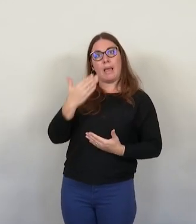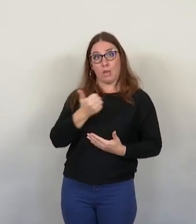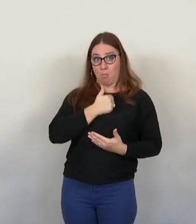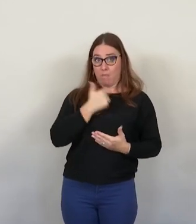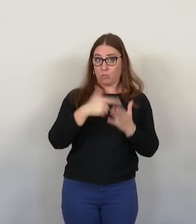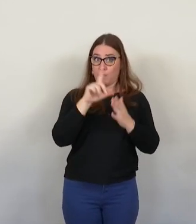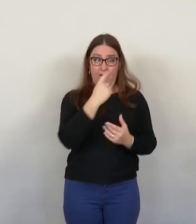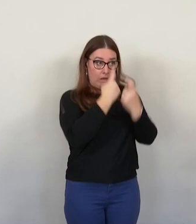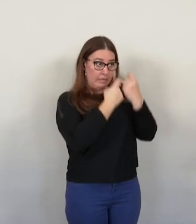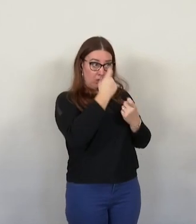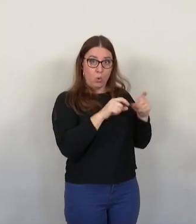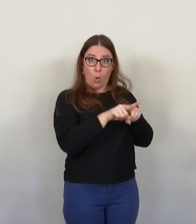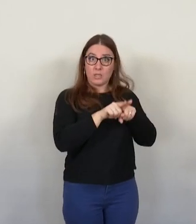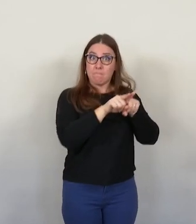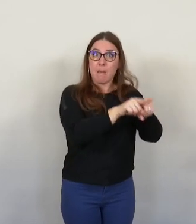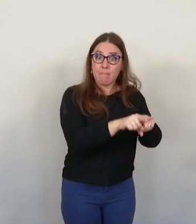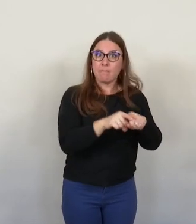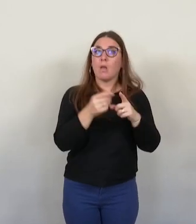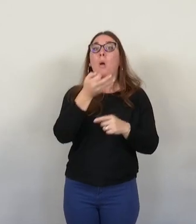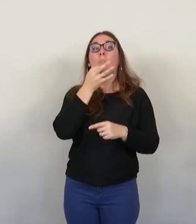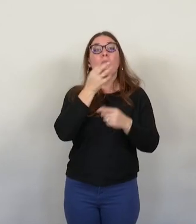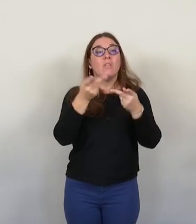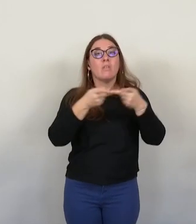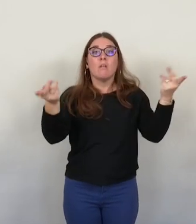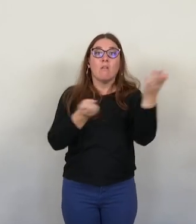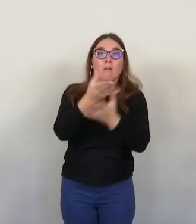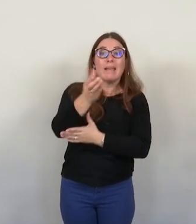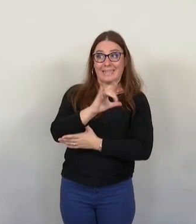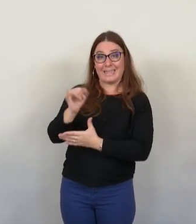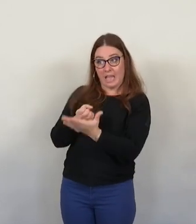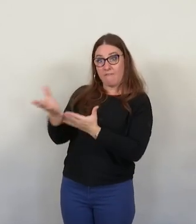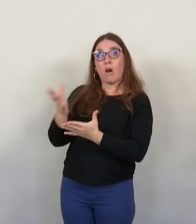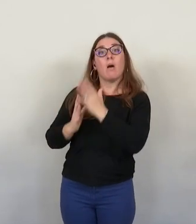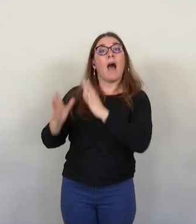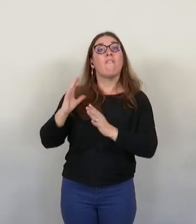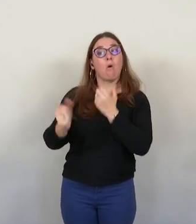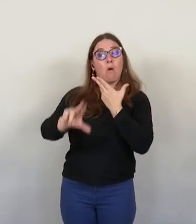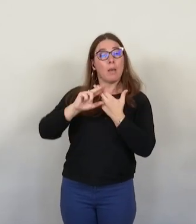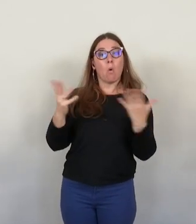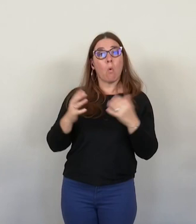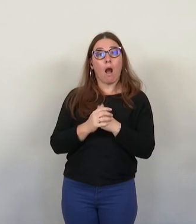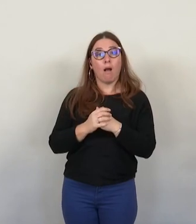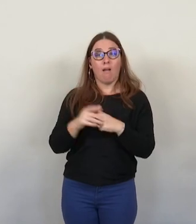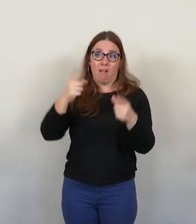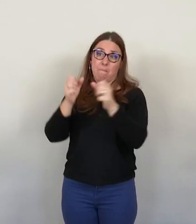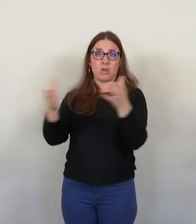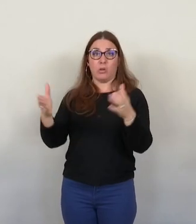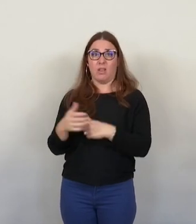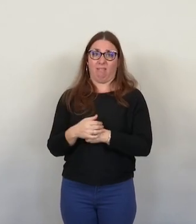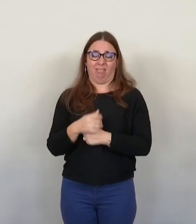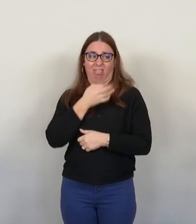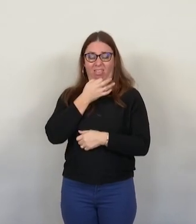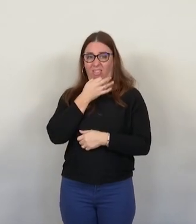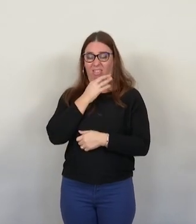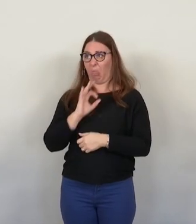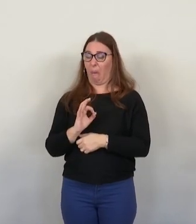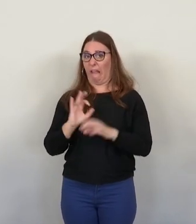2020 et pour laquelle j'en informe là aussi les Grenoblois et les membres de la CCI nous avions eu pour seule réponse les ricanements de la majorité sur l'enjeu des